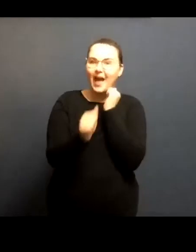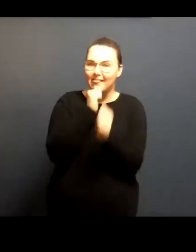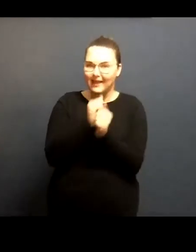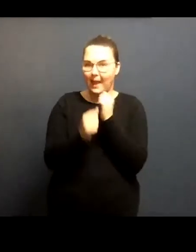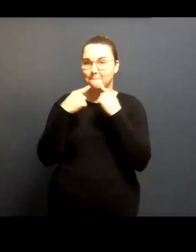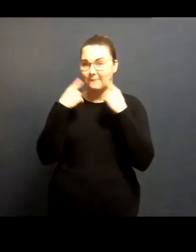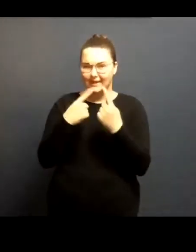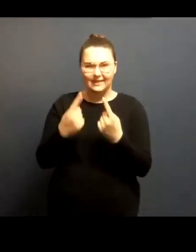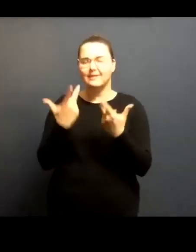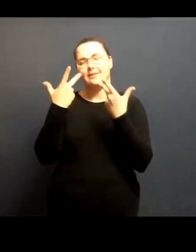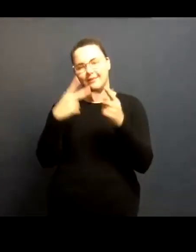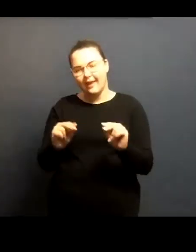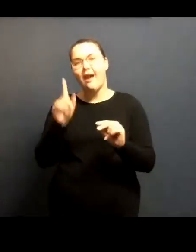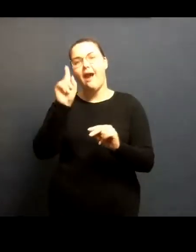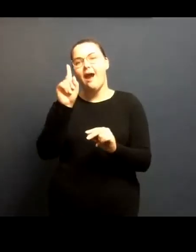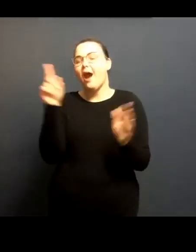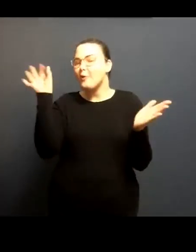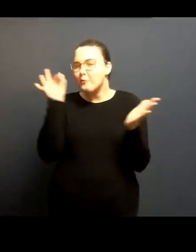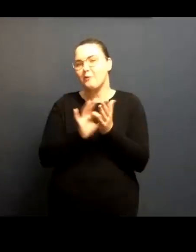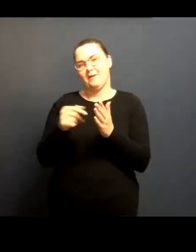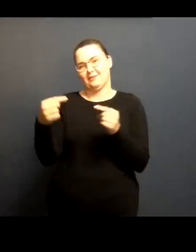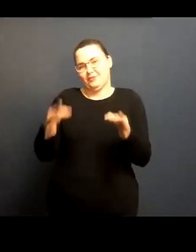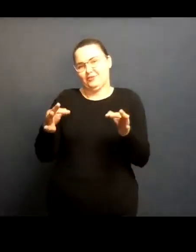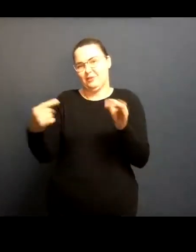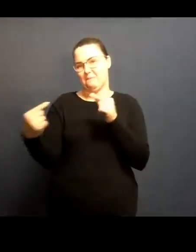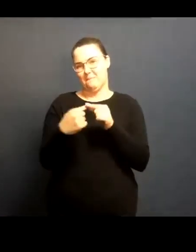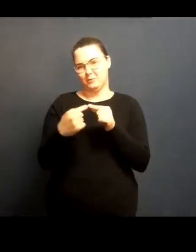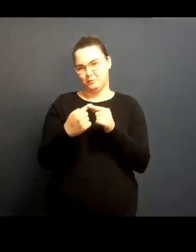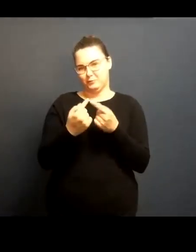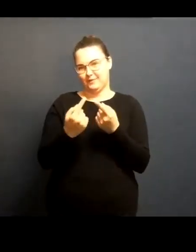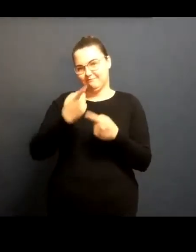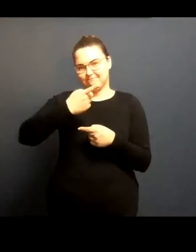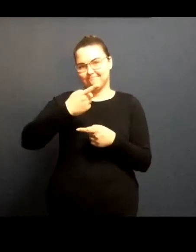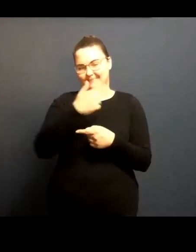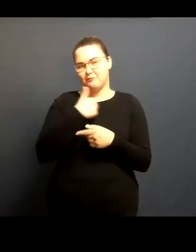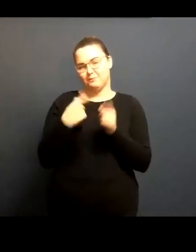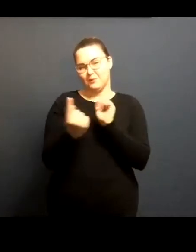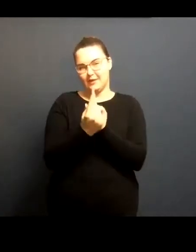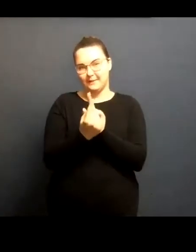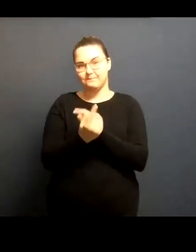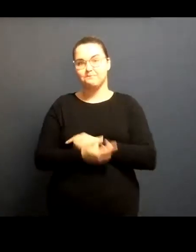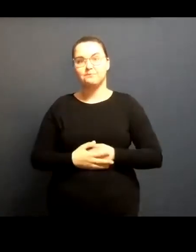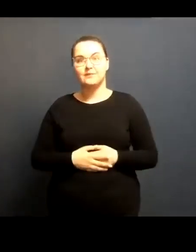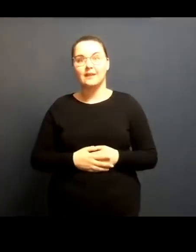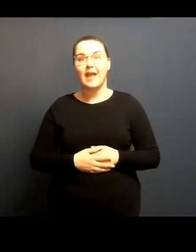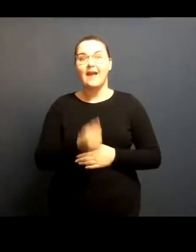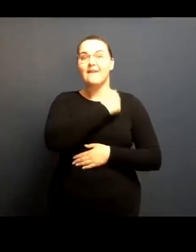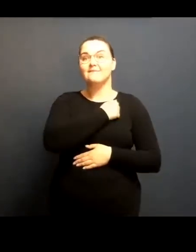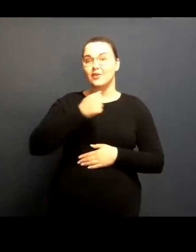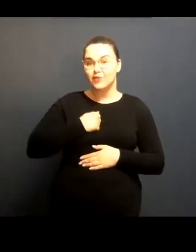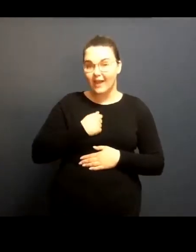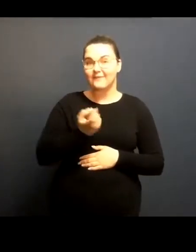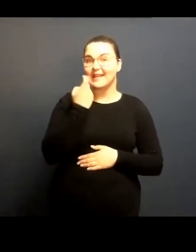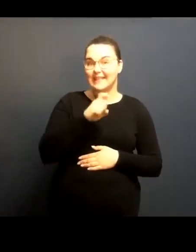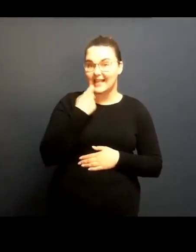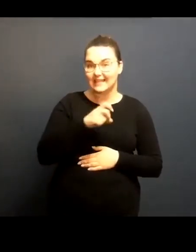spotkania po prostu cytuję te wypowiedzi przy okazji szerszych tematów. Warszawa, Kielce, Chełmno, Przemyśl. To były takie duże badania.